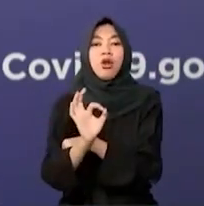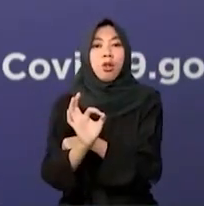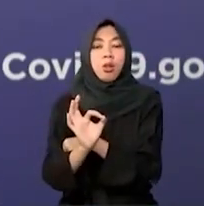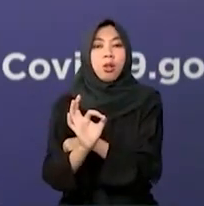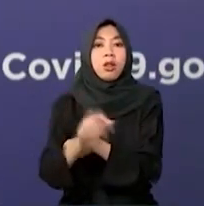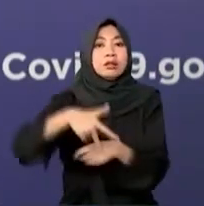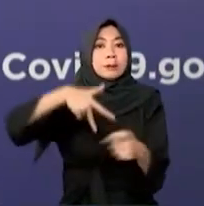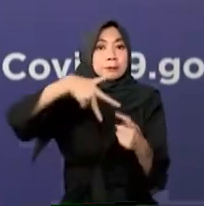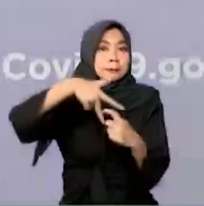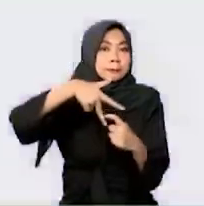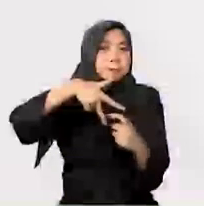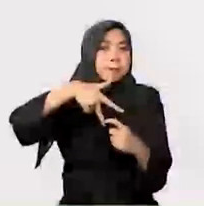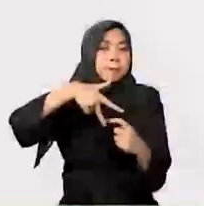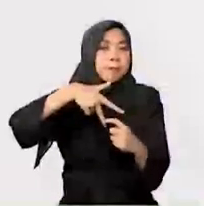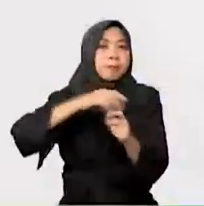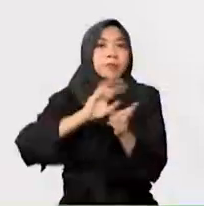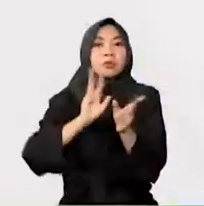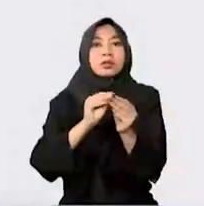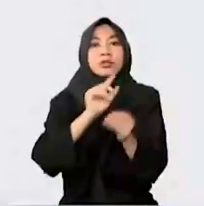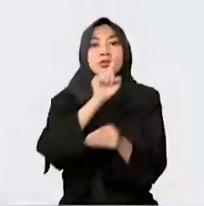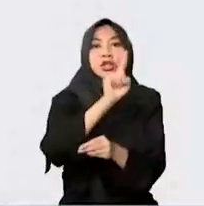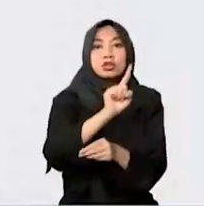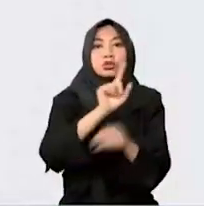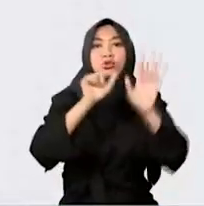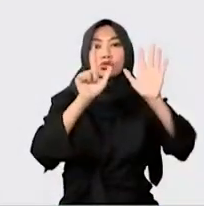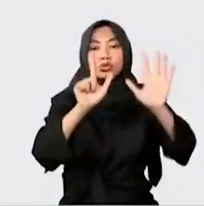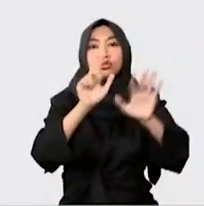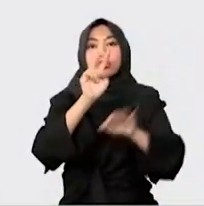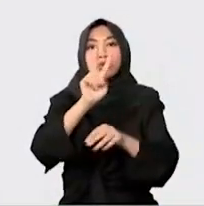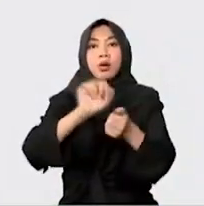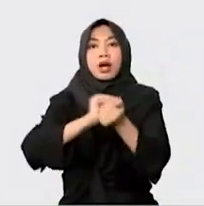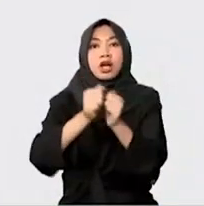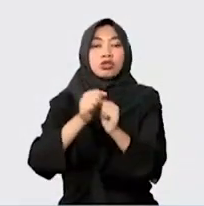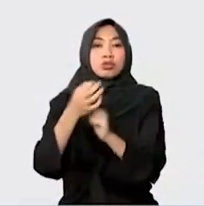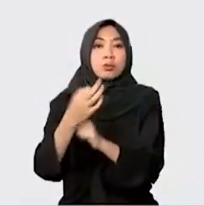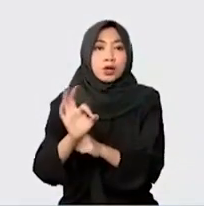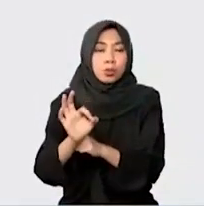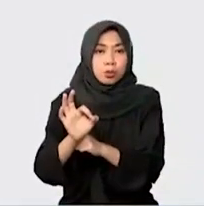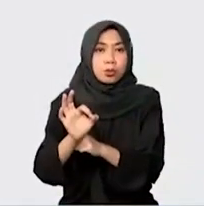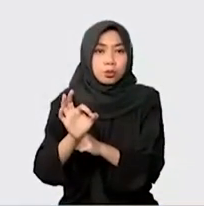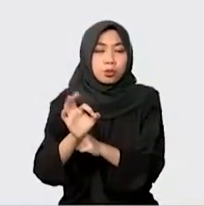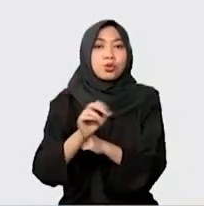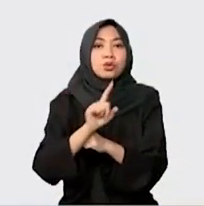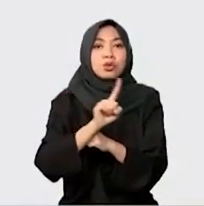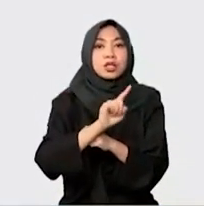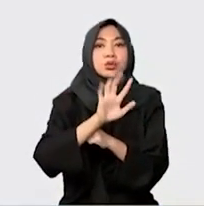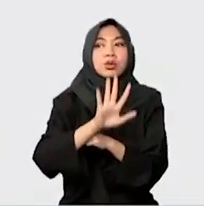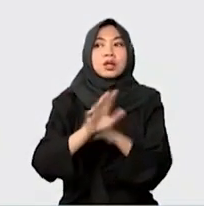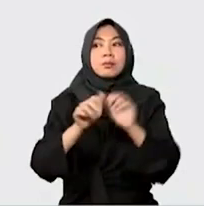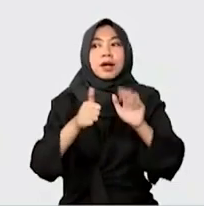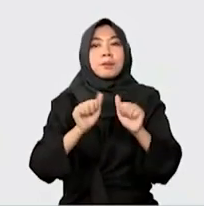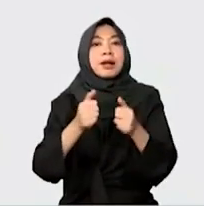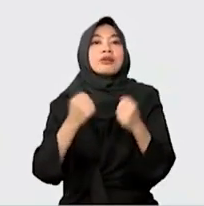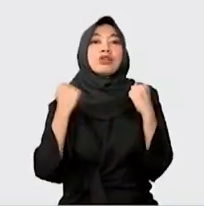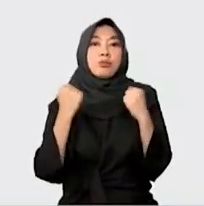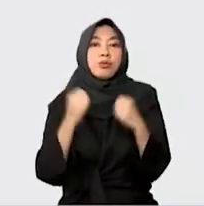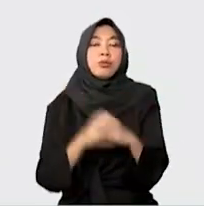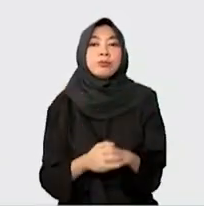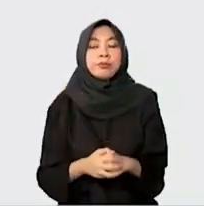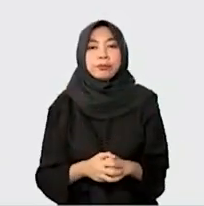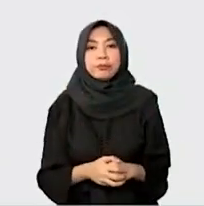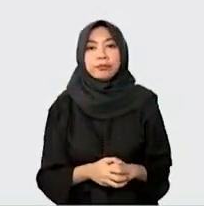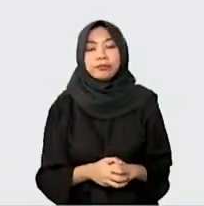Sulawesi Selatan 172 kasus baru dan 156 sembuh